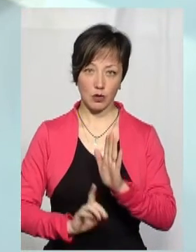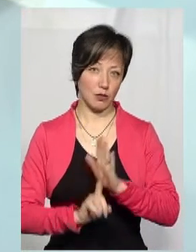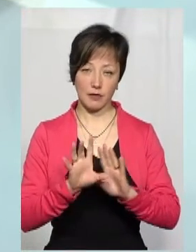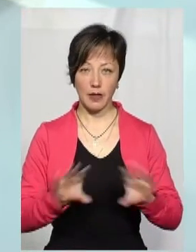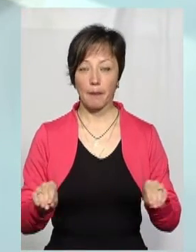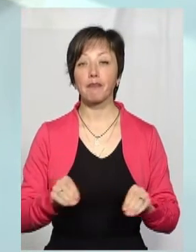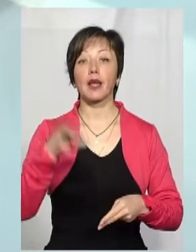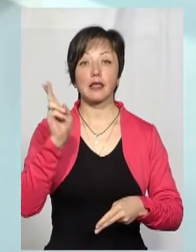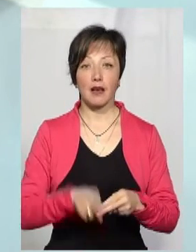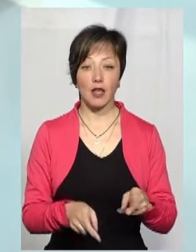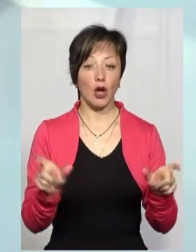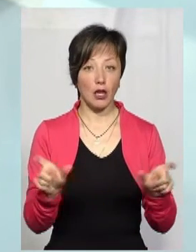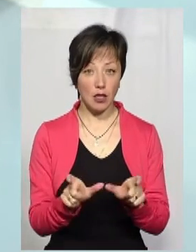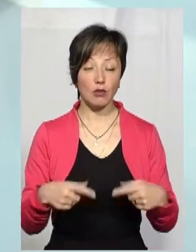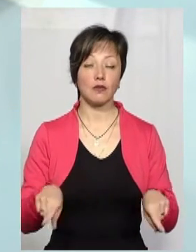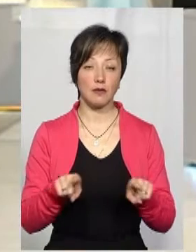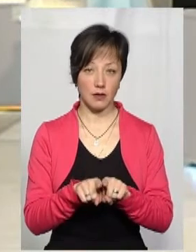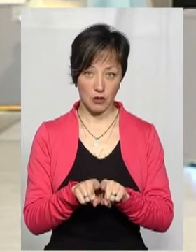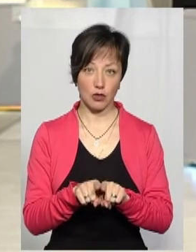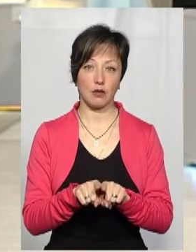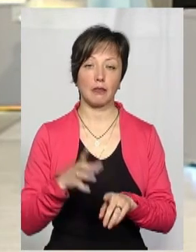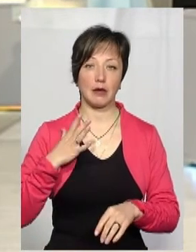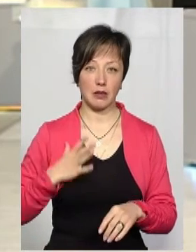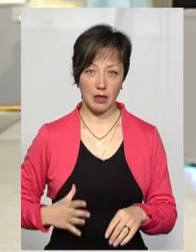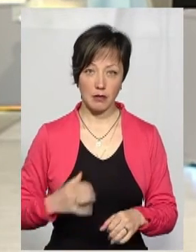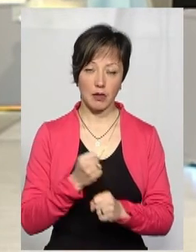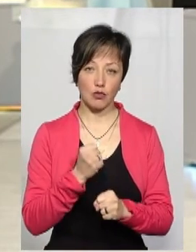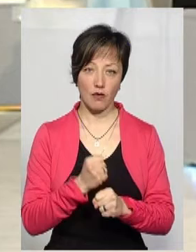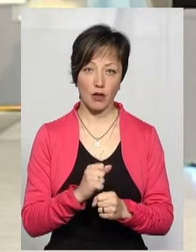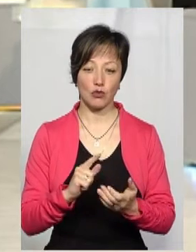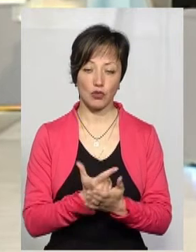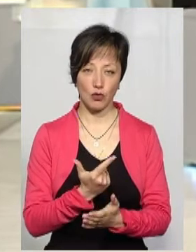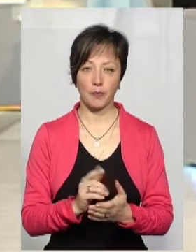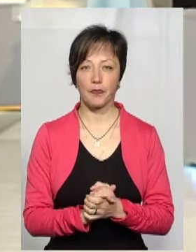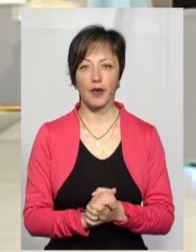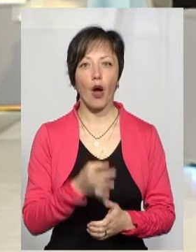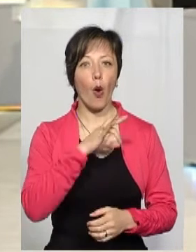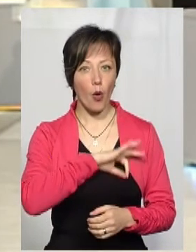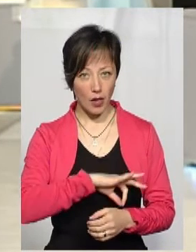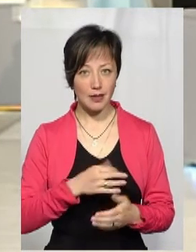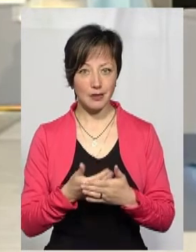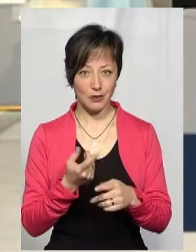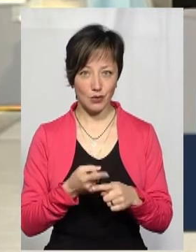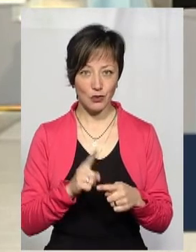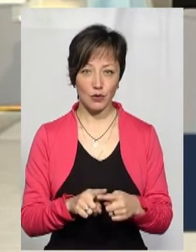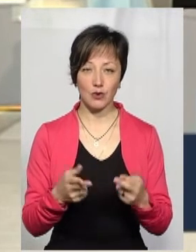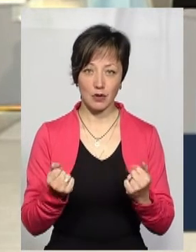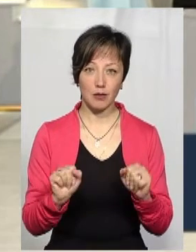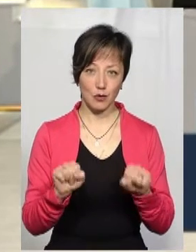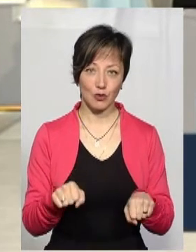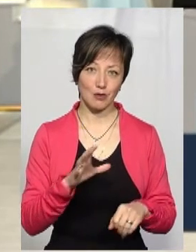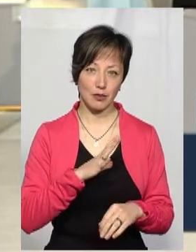запустили. Після завершення карантину все ж таки прийдеться працювати знову по базовому законодавству. Ну, щось корисне з цього може бути?